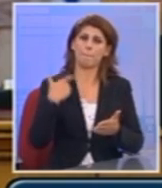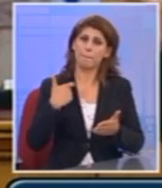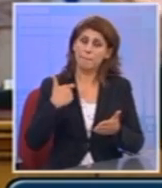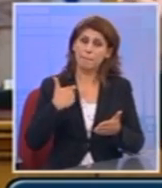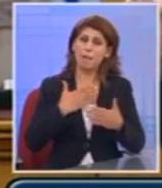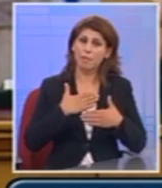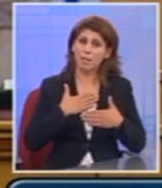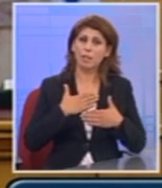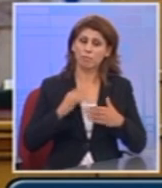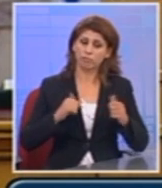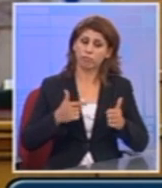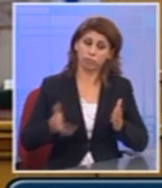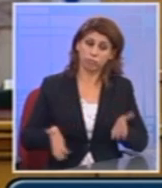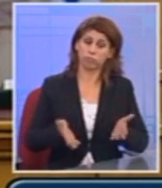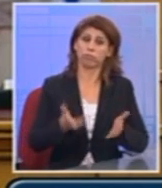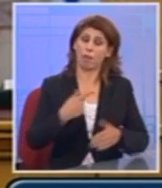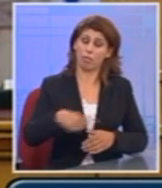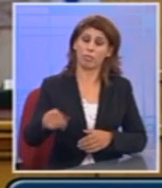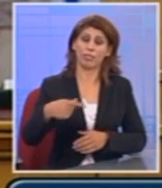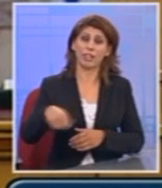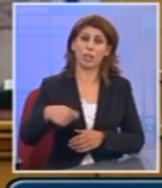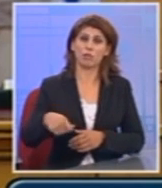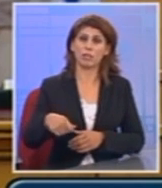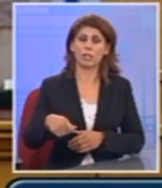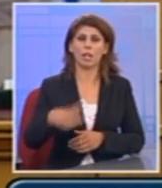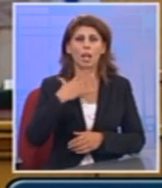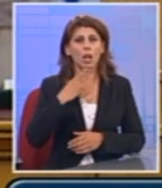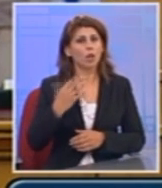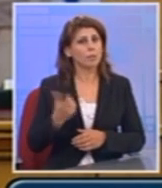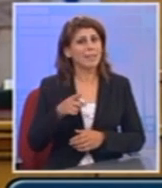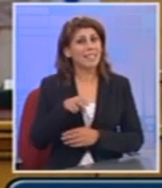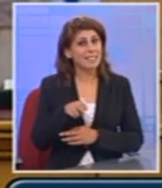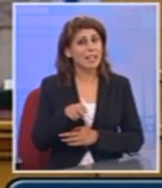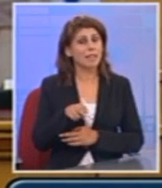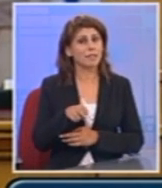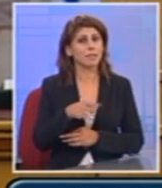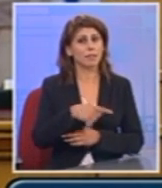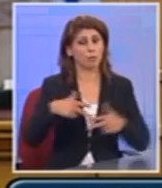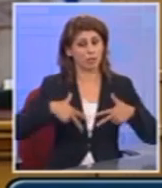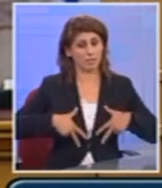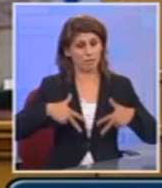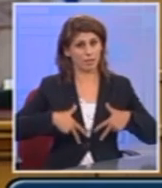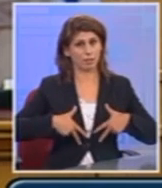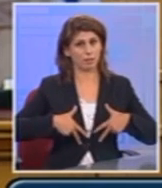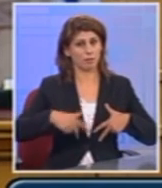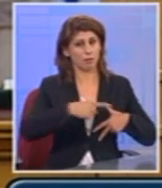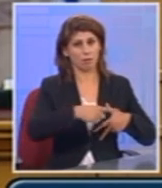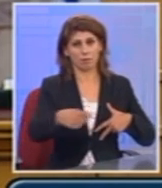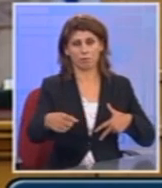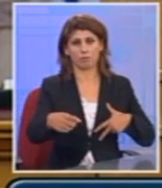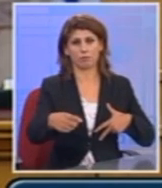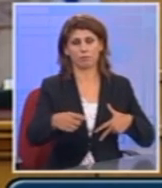μας την προτροπή δεδομένου ότι υπήρχε σχέση μεταξύ κυβερνήσεων και αυτών